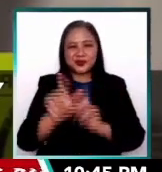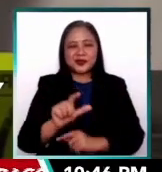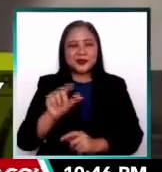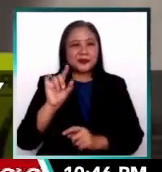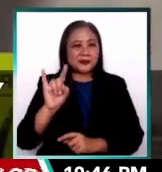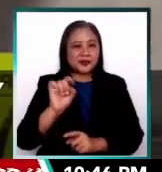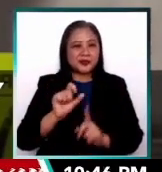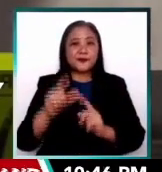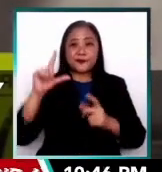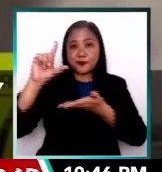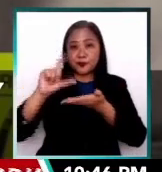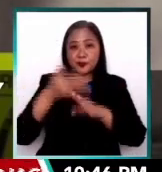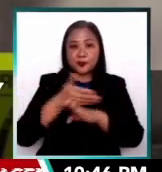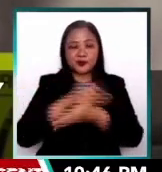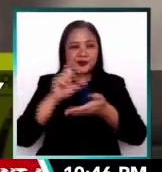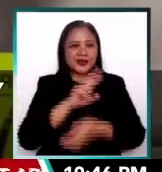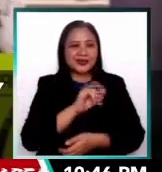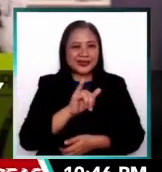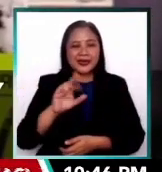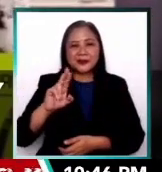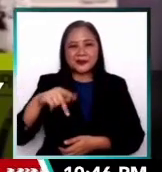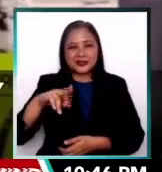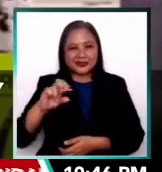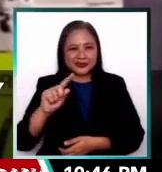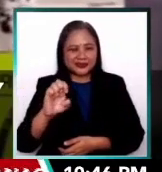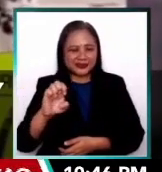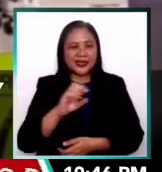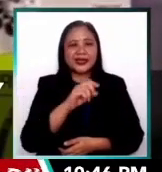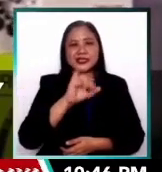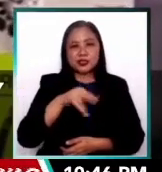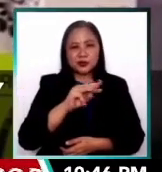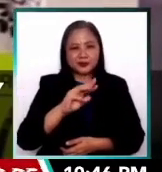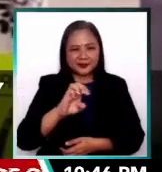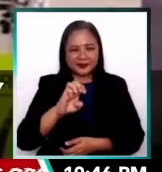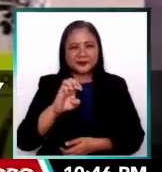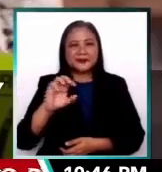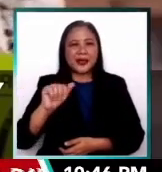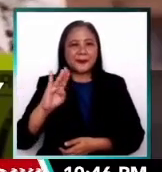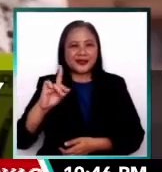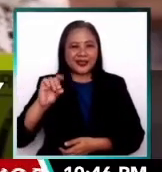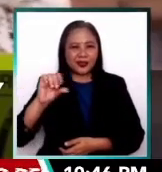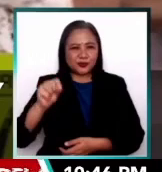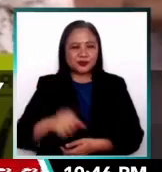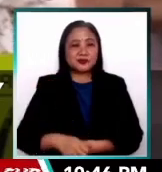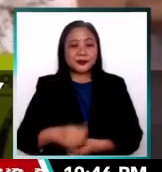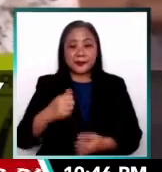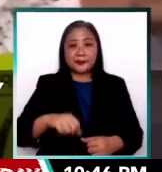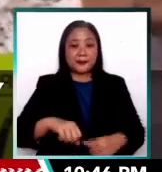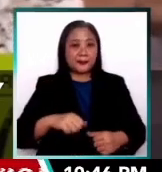photoshoot ni na Rhea Cresti at Jerome Batuhan Abidejos. Imbis kasi na mga bridesmaid ang